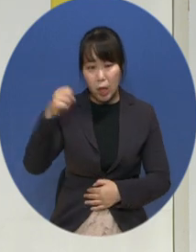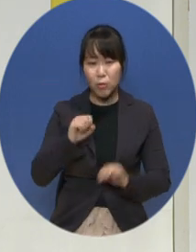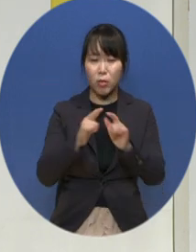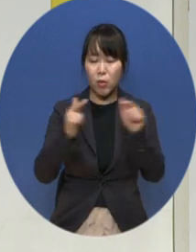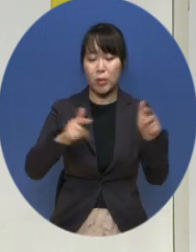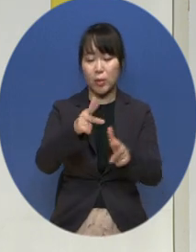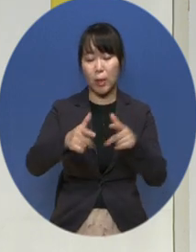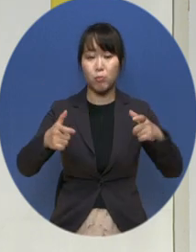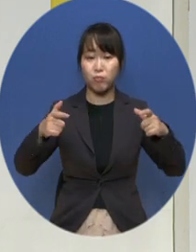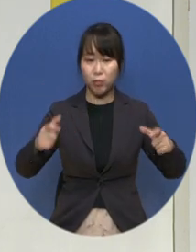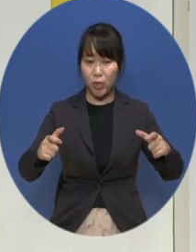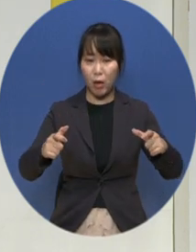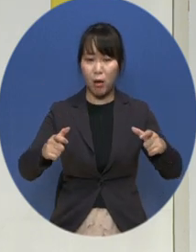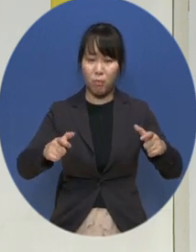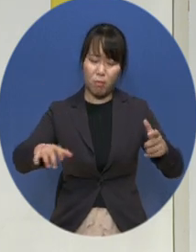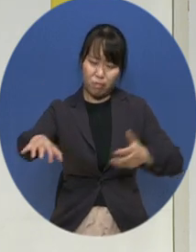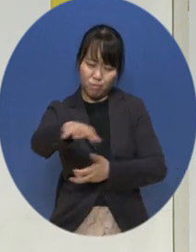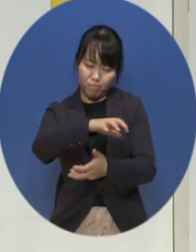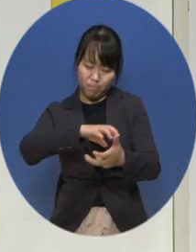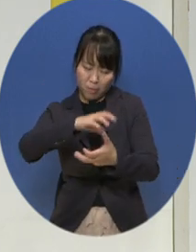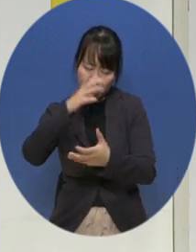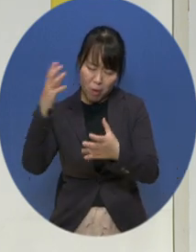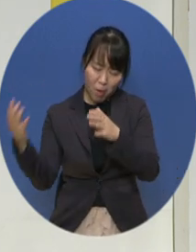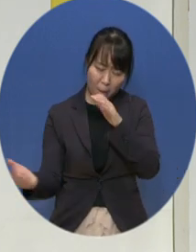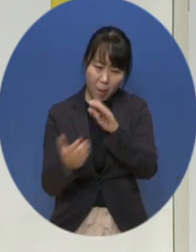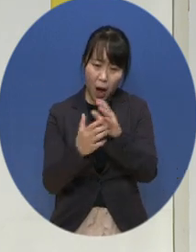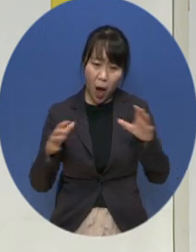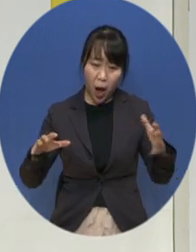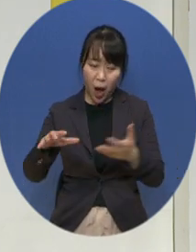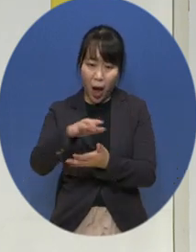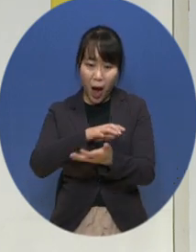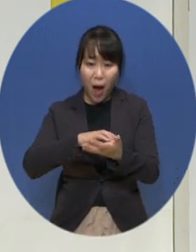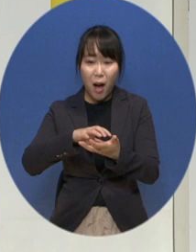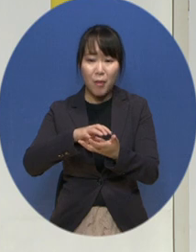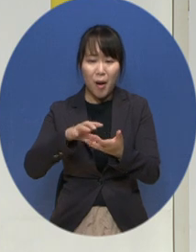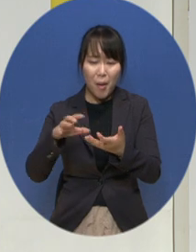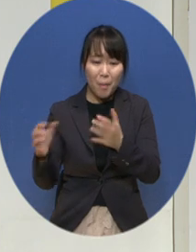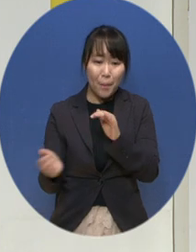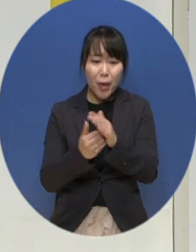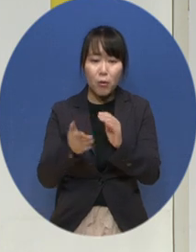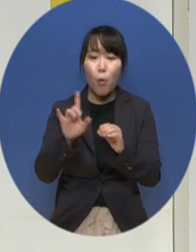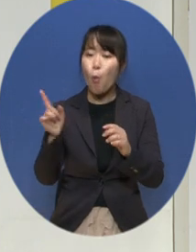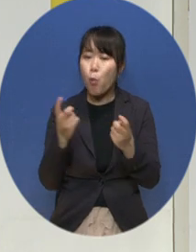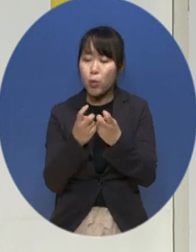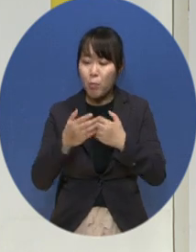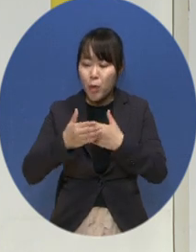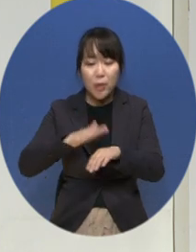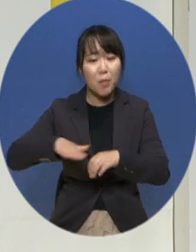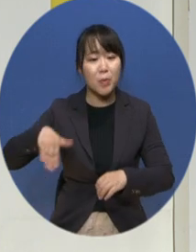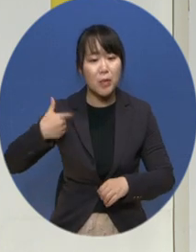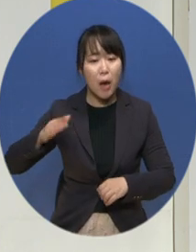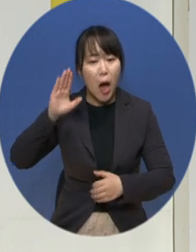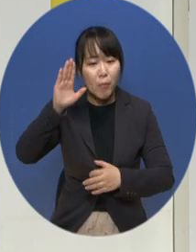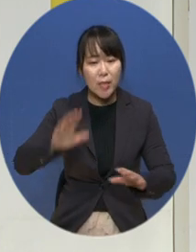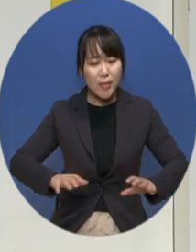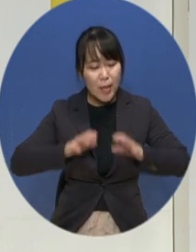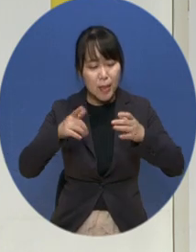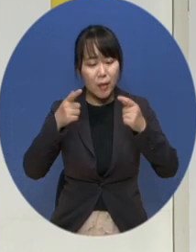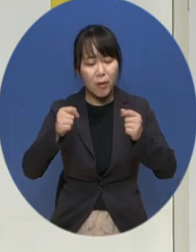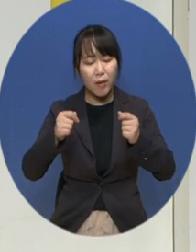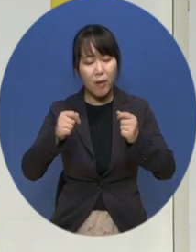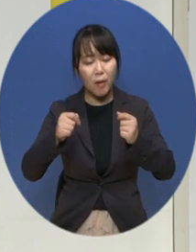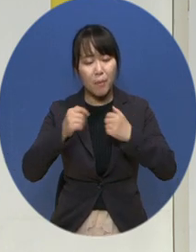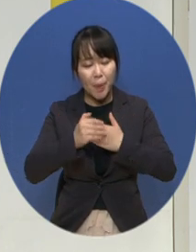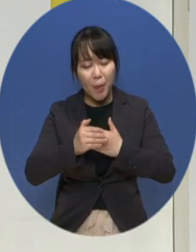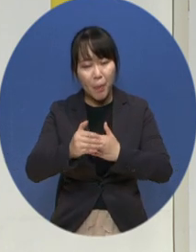산업분야가 섞여서 충 영감이 되는 건데 어떻게 전개 될 지는 모르지만 예 앞으로 이 사장은 그렇게 벌어질 것이다